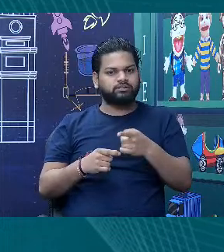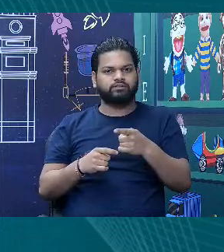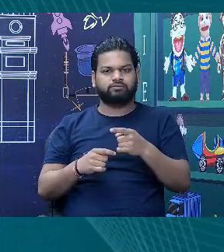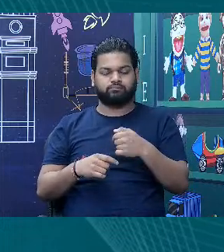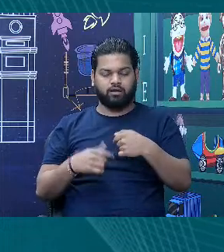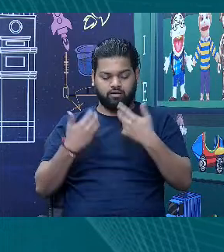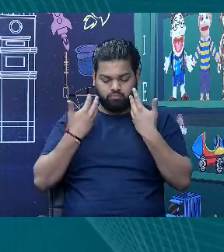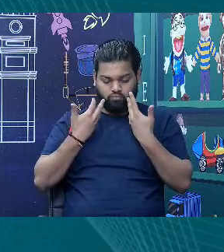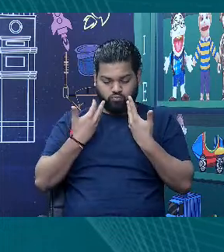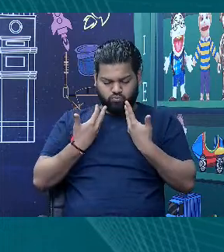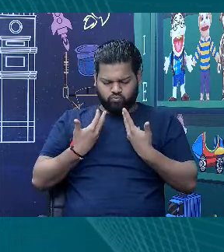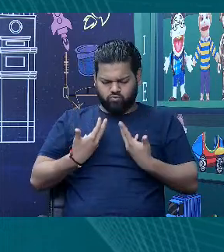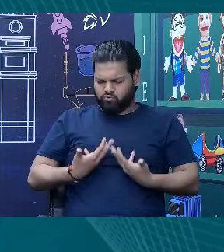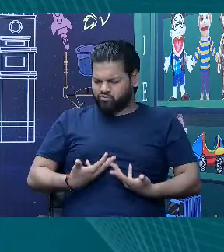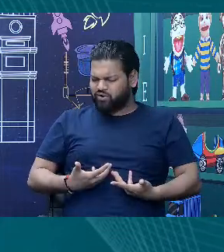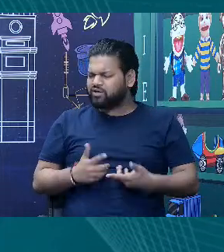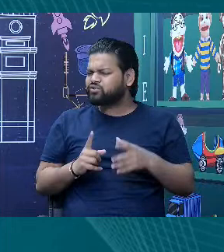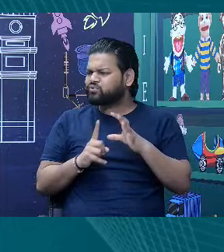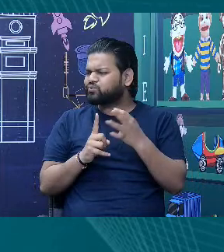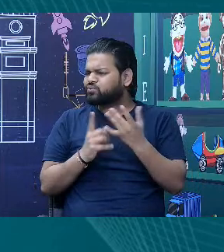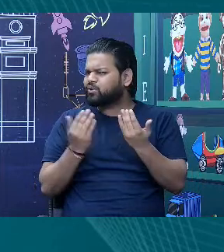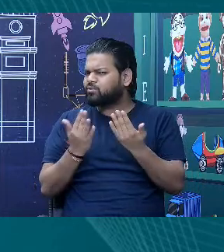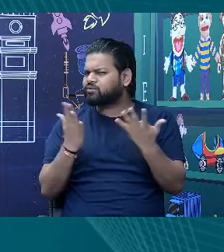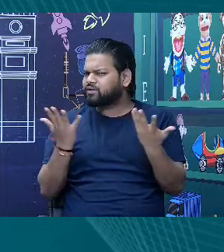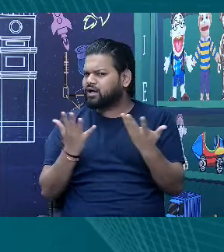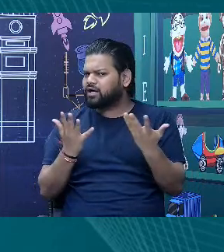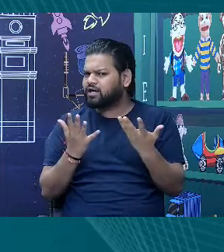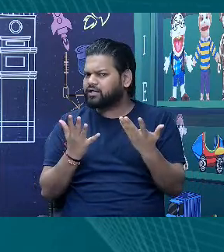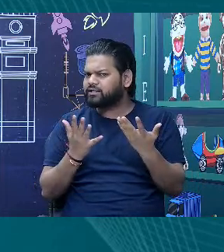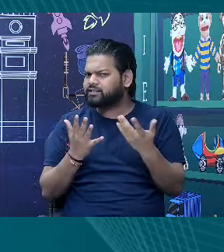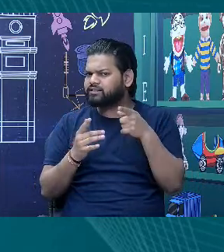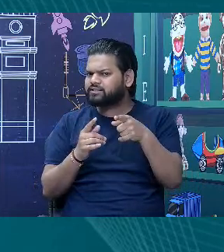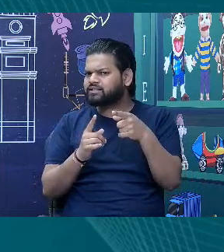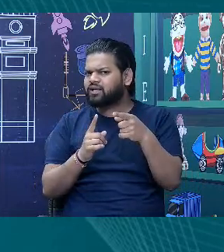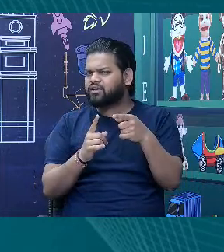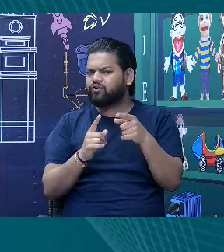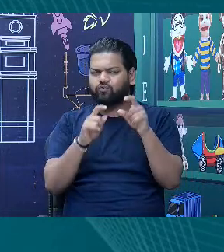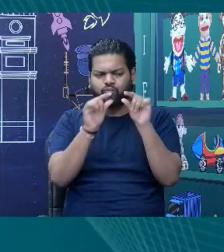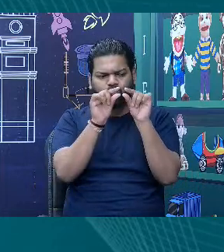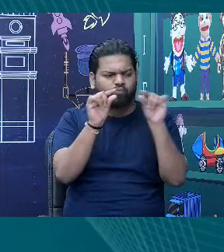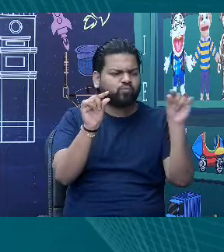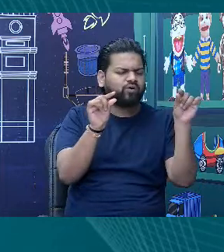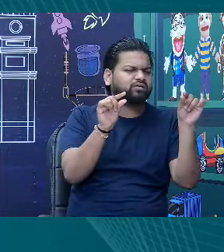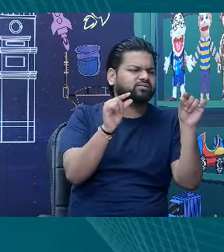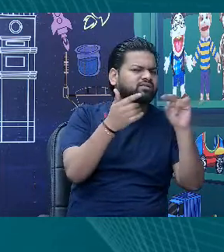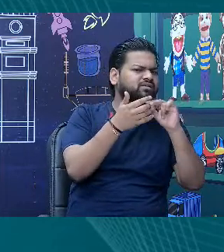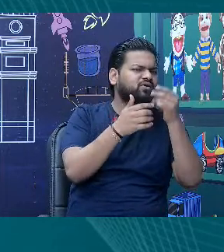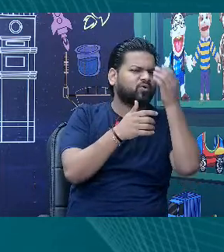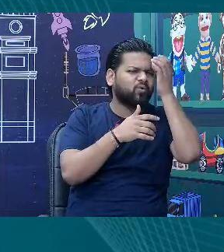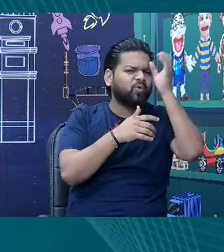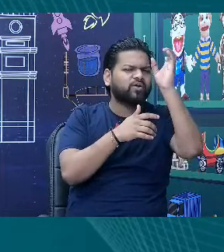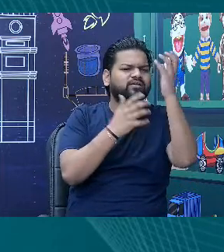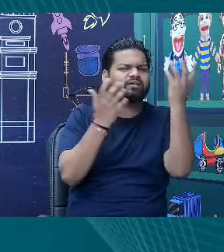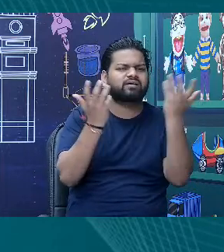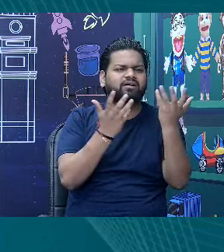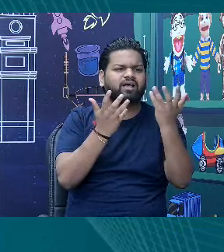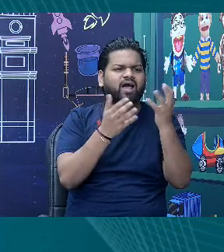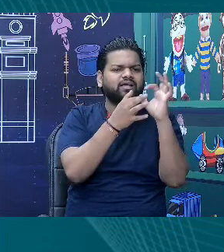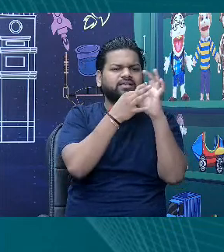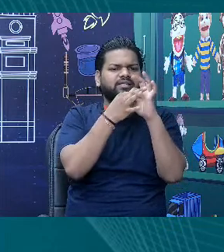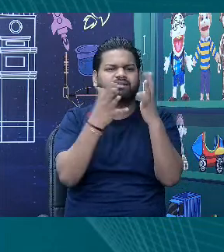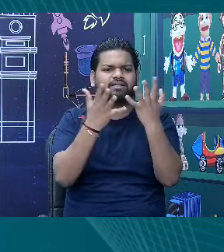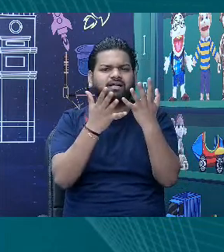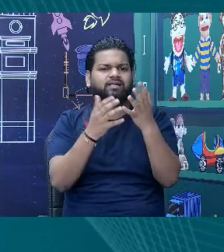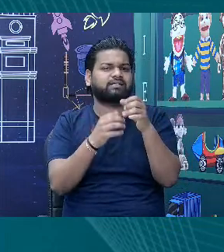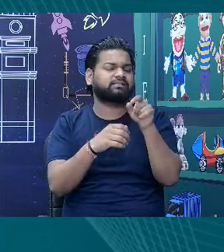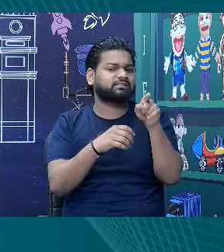my body. In the given context, the underlined words refer to, so we have to tell कि जब कैंगा